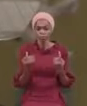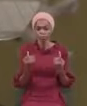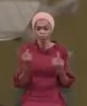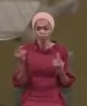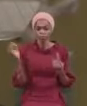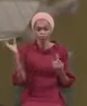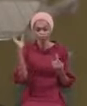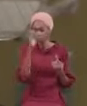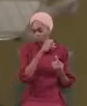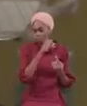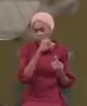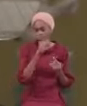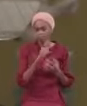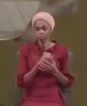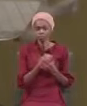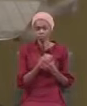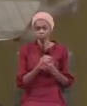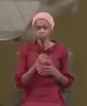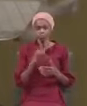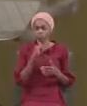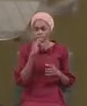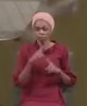de ceux